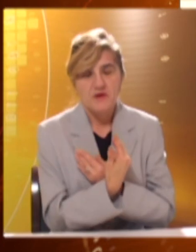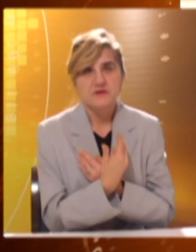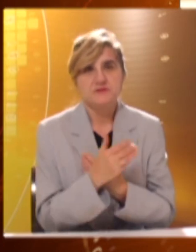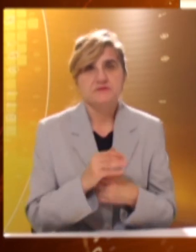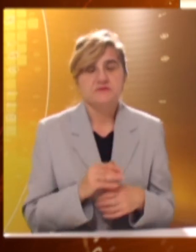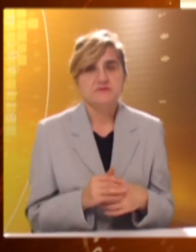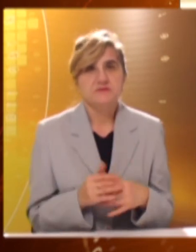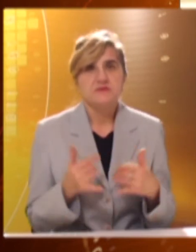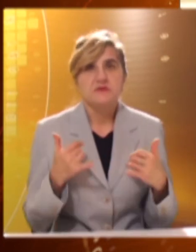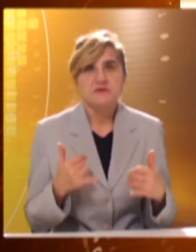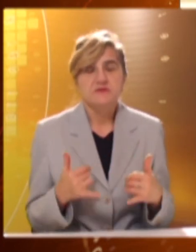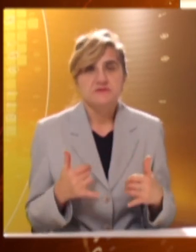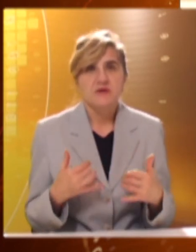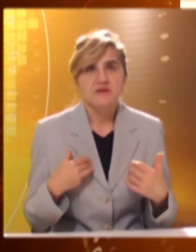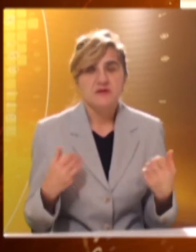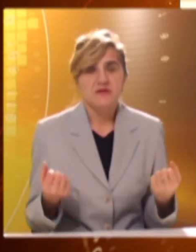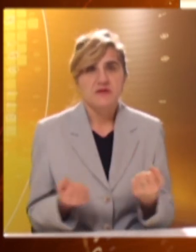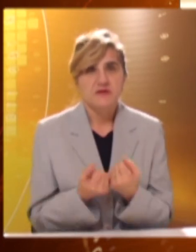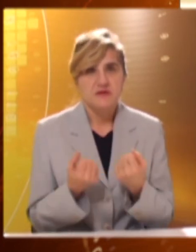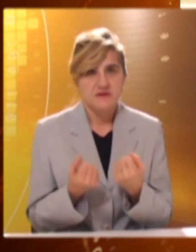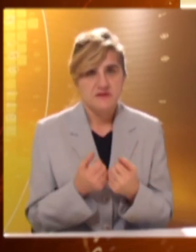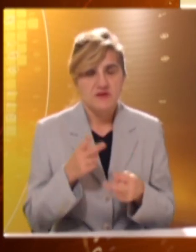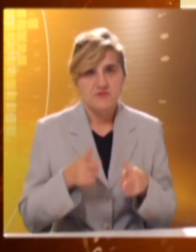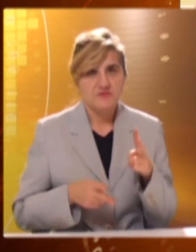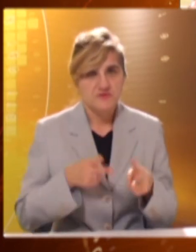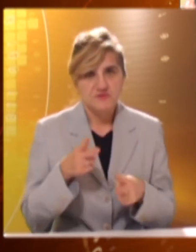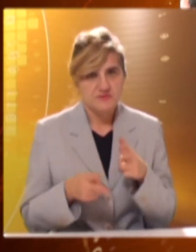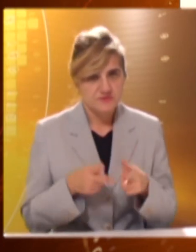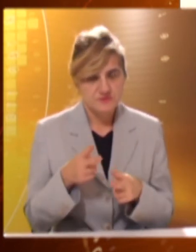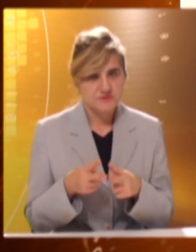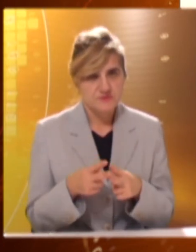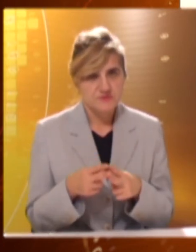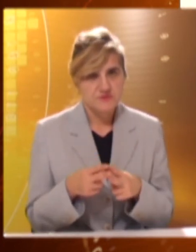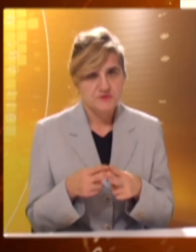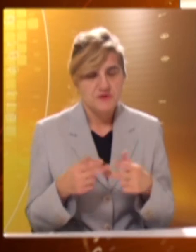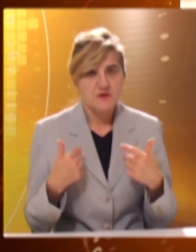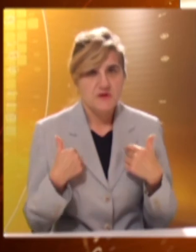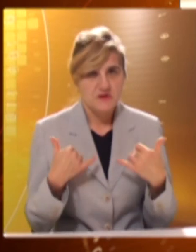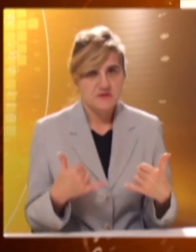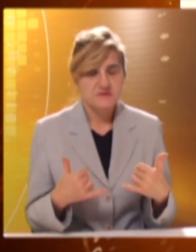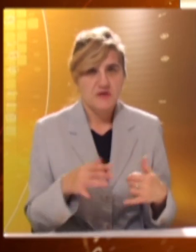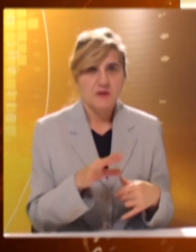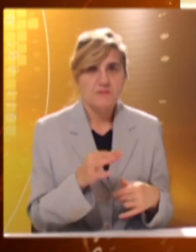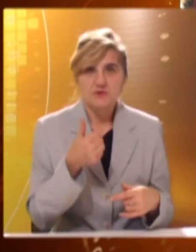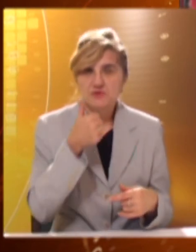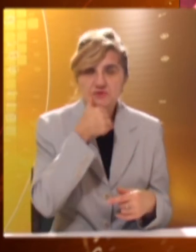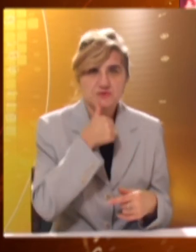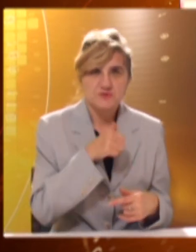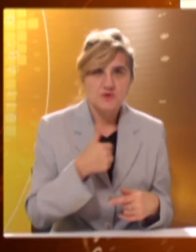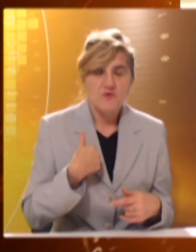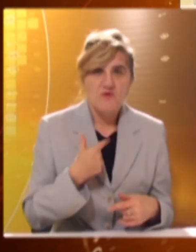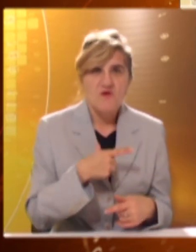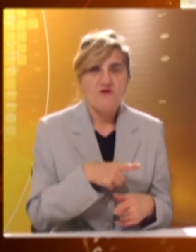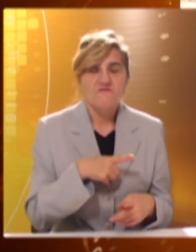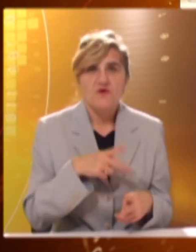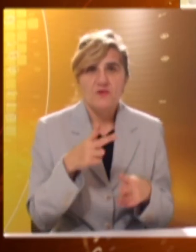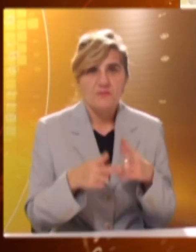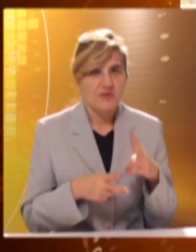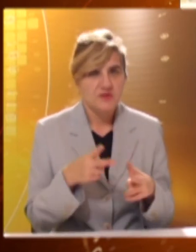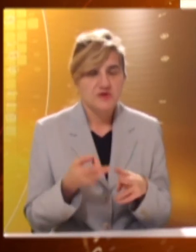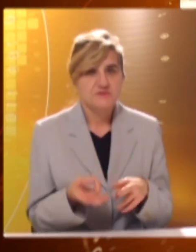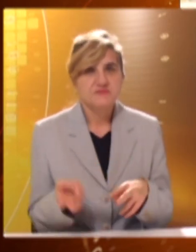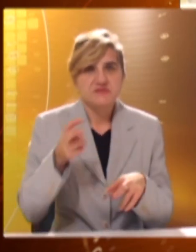plészala, és a trénira neko trcsenye. Zato sam to odabrala, zato što volim